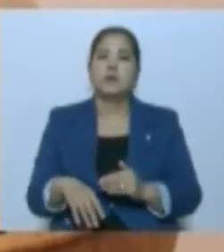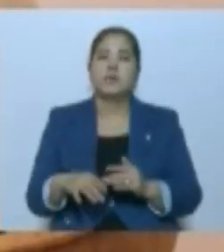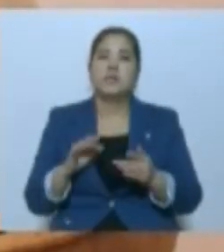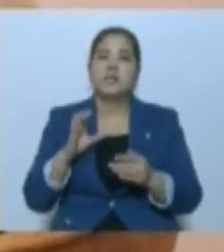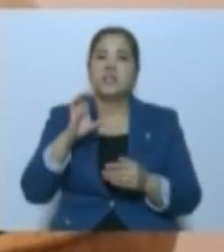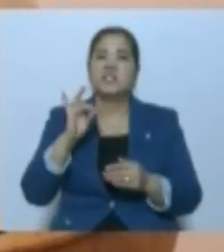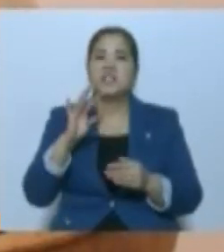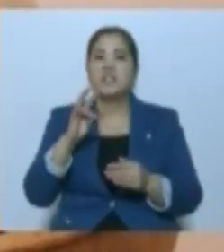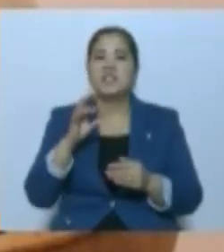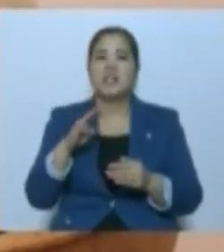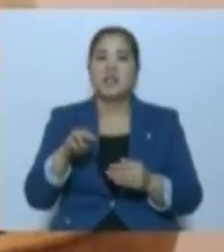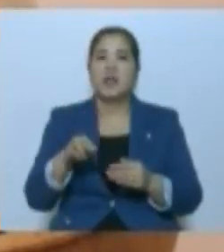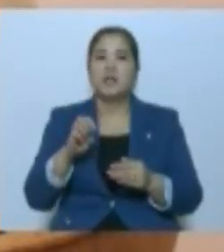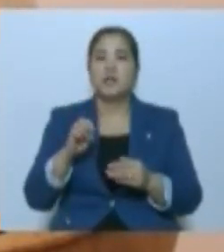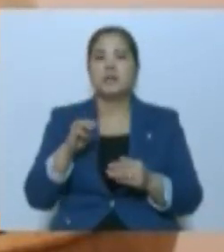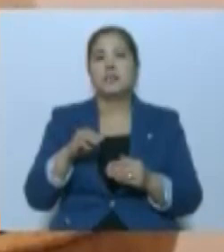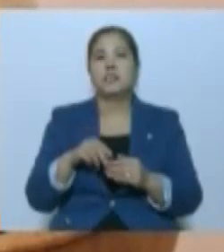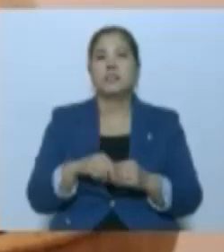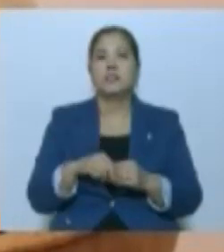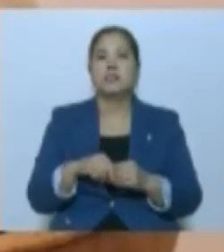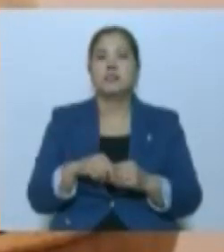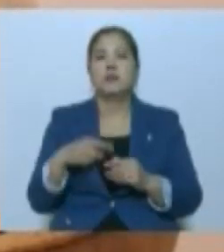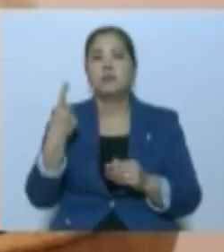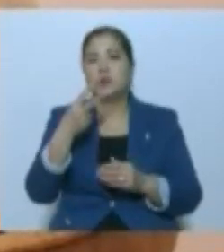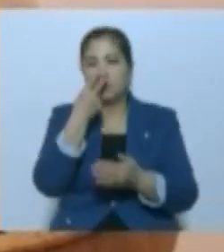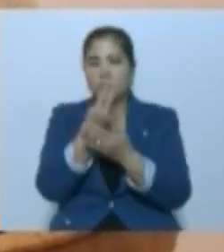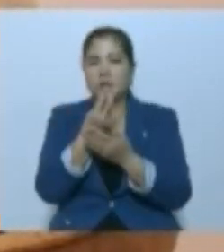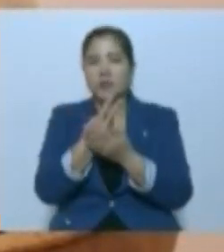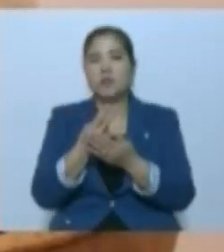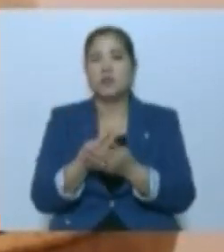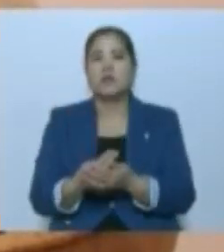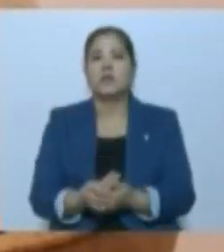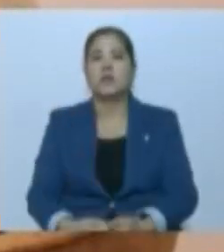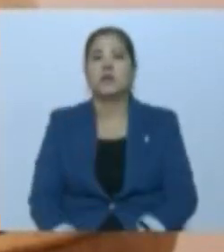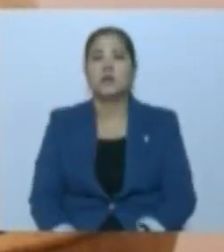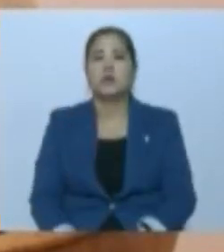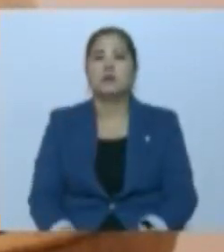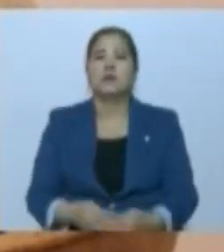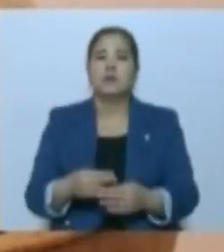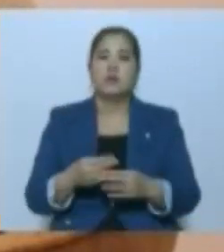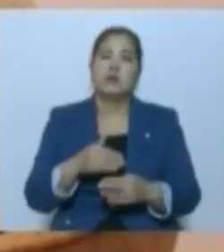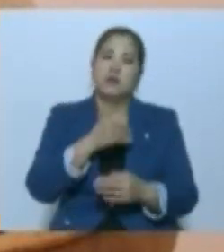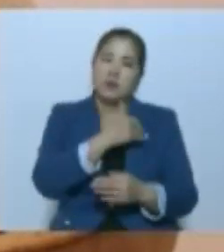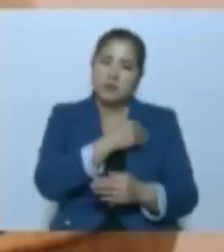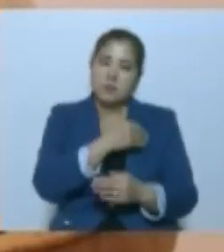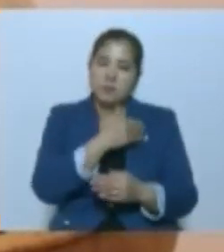синтетикалық есірткілер келіп, оны бір көргеннен кейін соған тәуелді болады